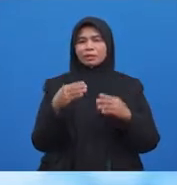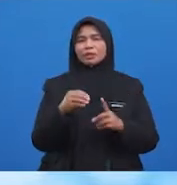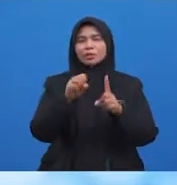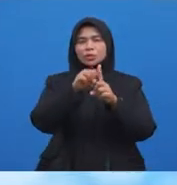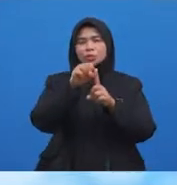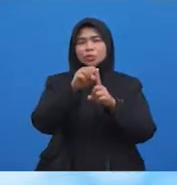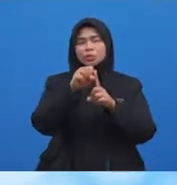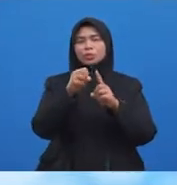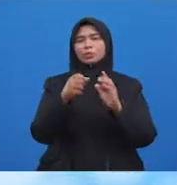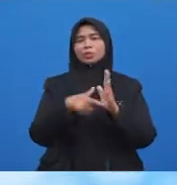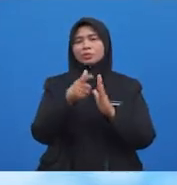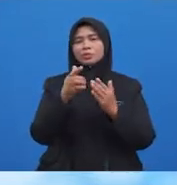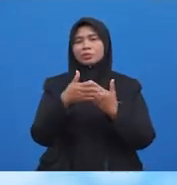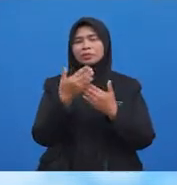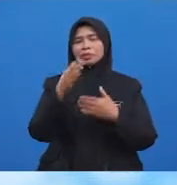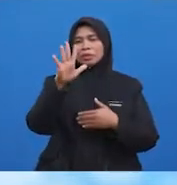sehingga